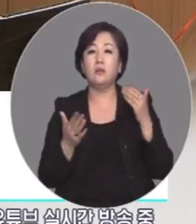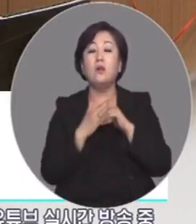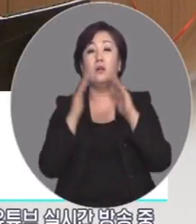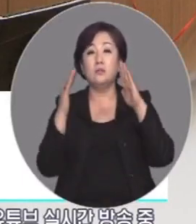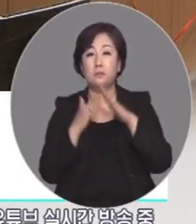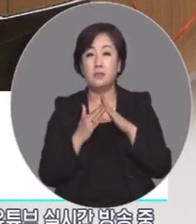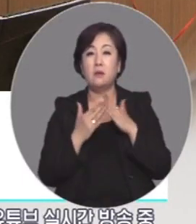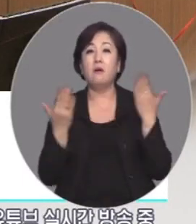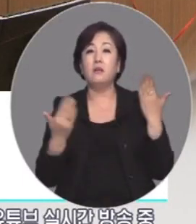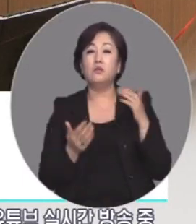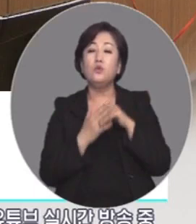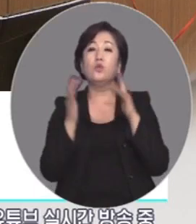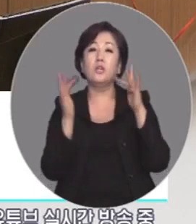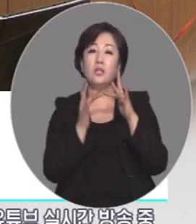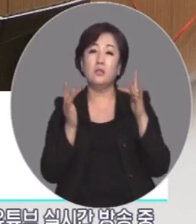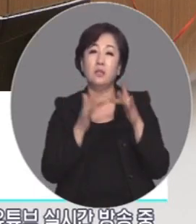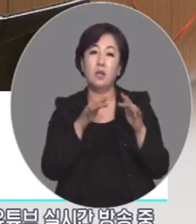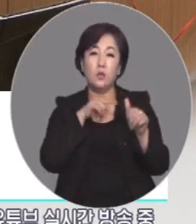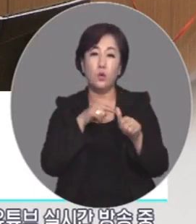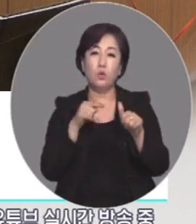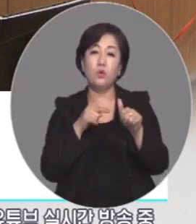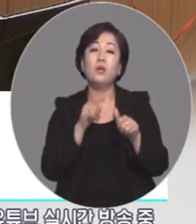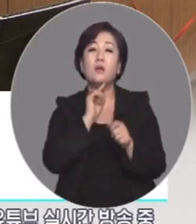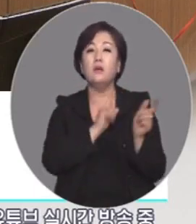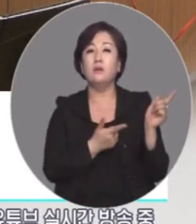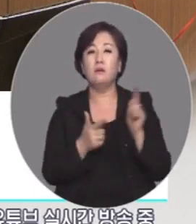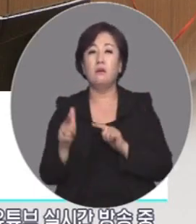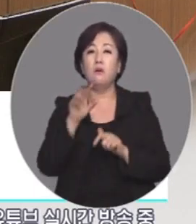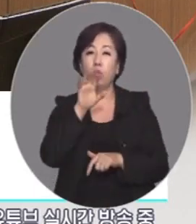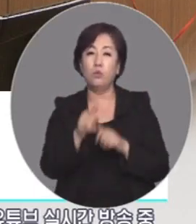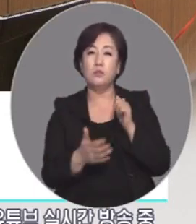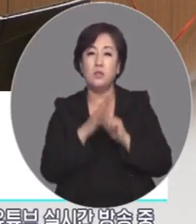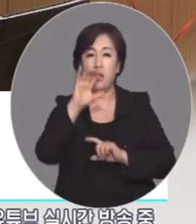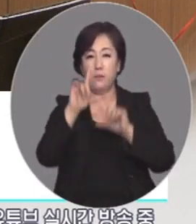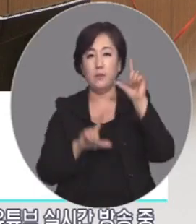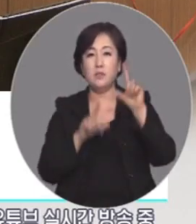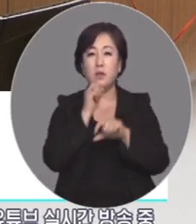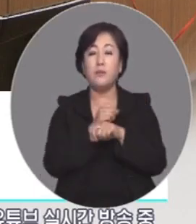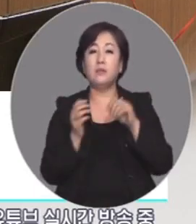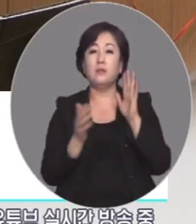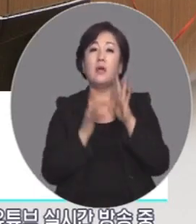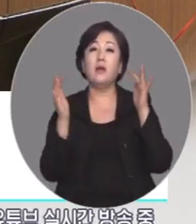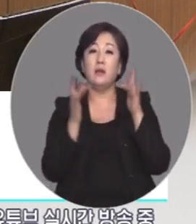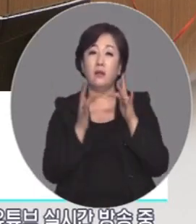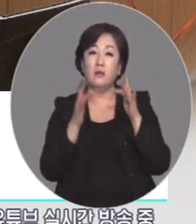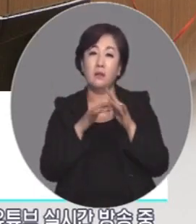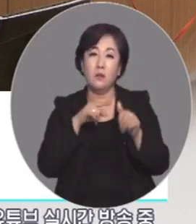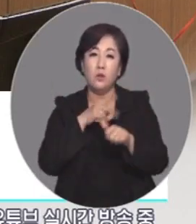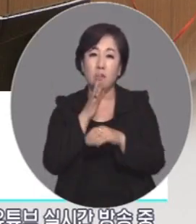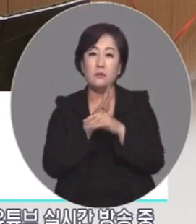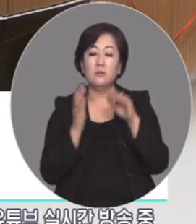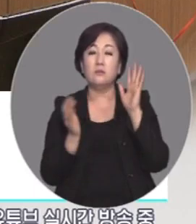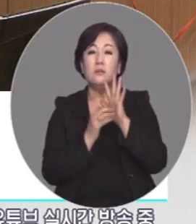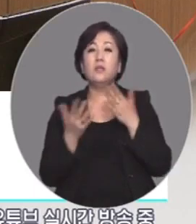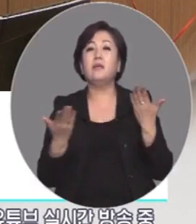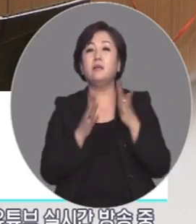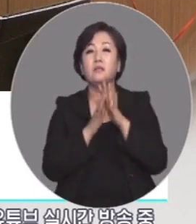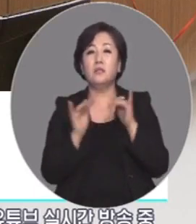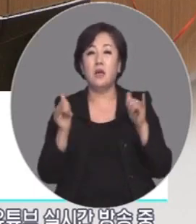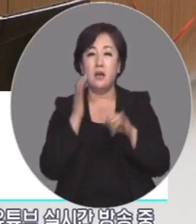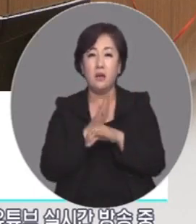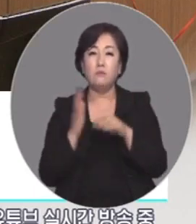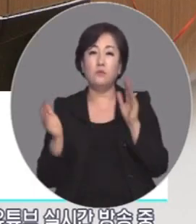온라인 수업 등 비대면 문화가 일상 곳곳에 자리 잡았습니다. 온라인으로 업무를 처리하는 근로자들의